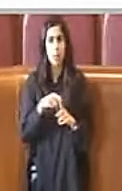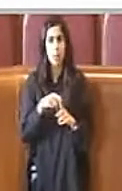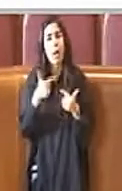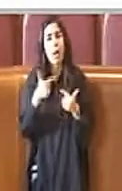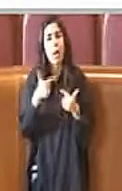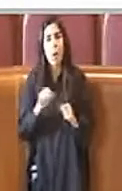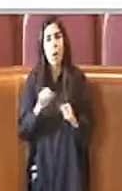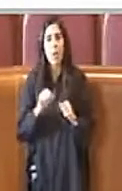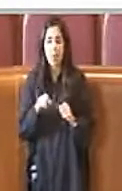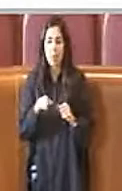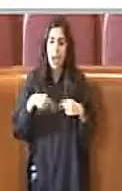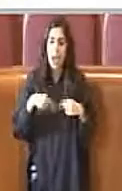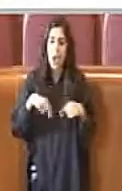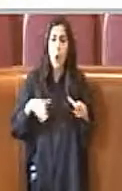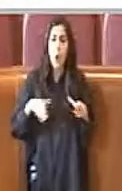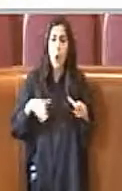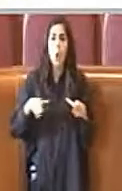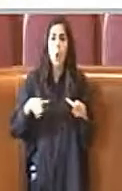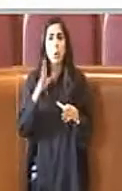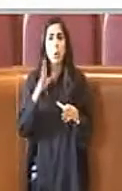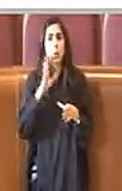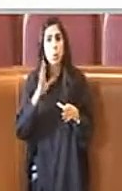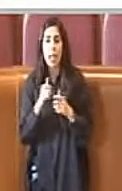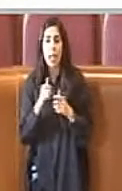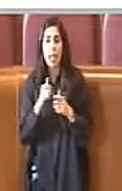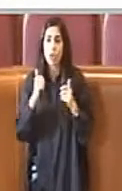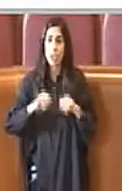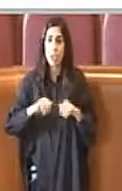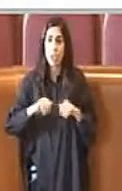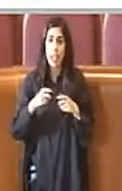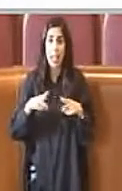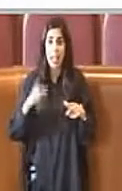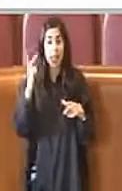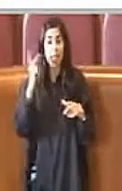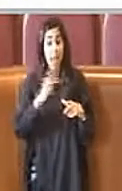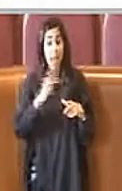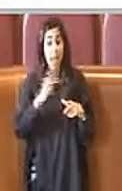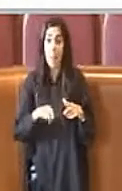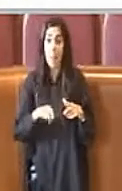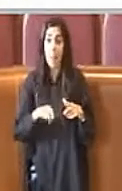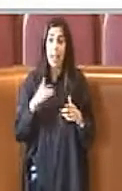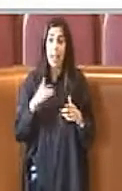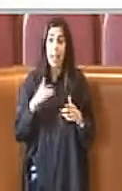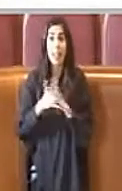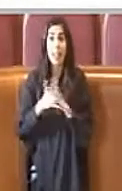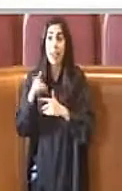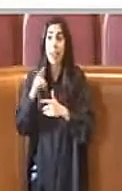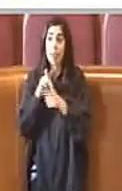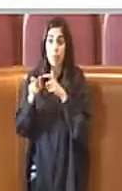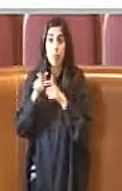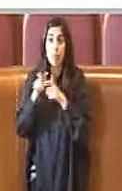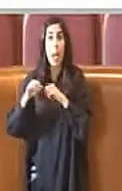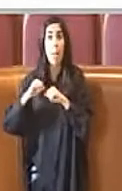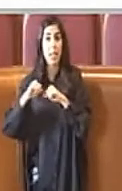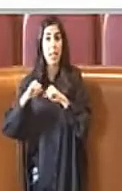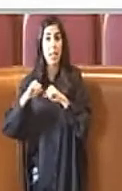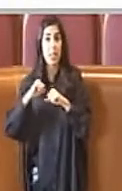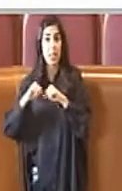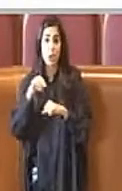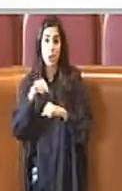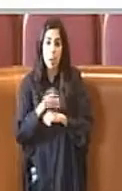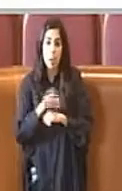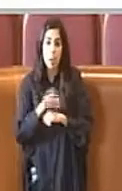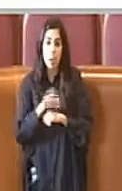alle consulte cittadine nei confronti dell'amministrazione consulte che sono i primi organismi di partecipazione quelli più vicini all'amministrazione